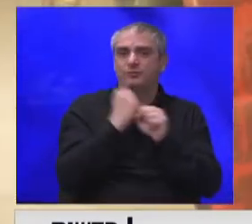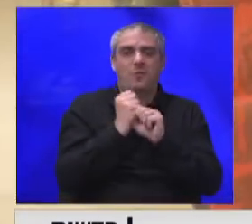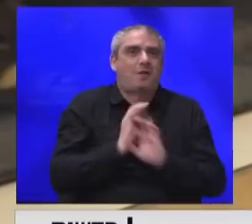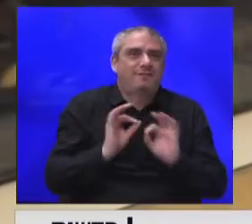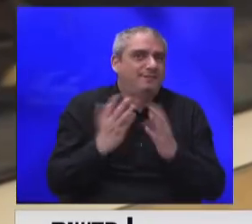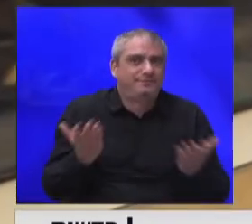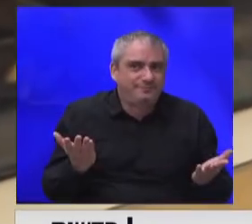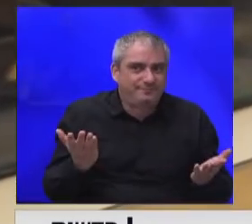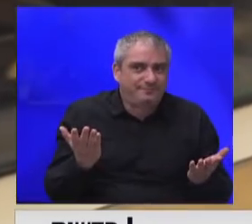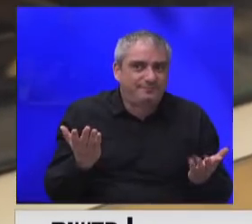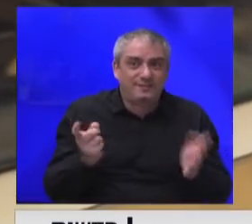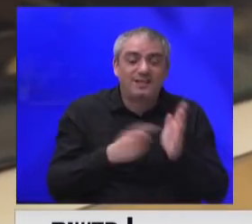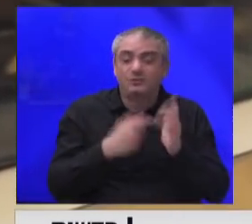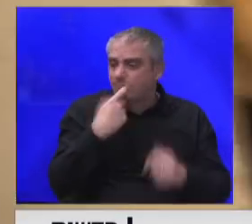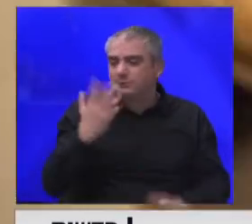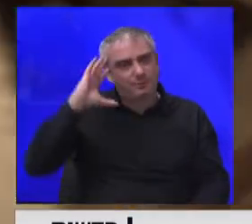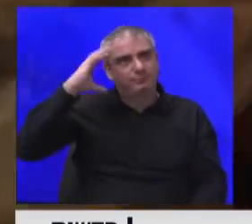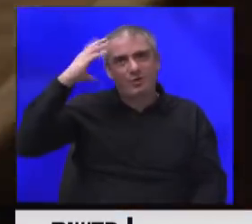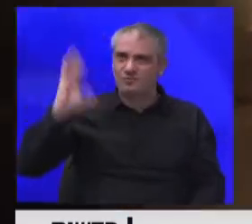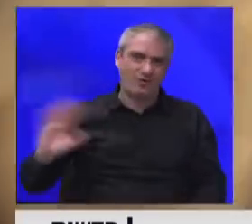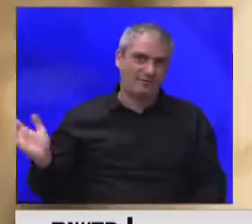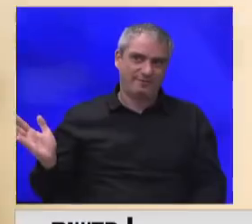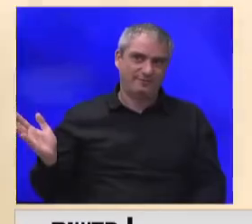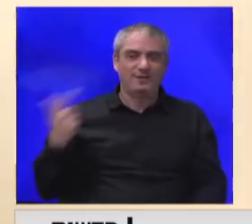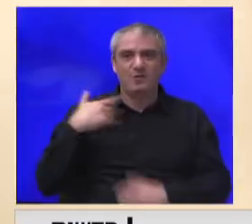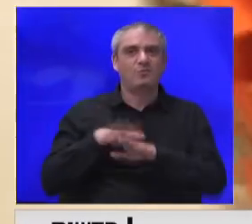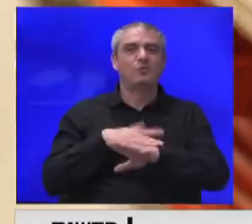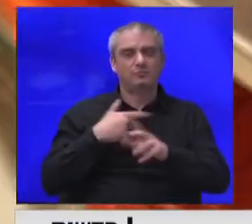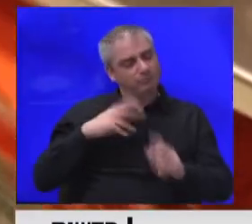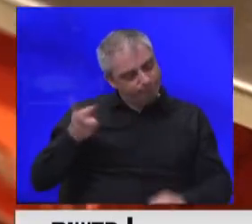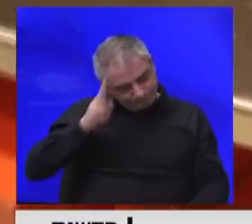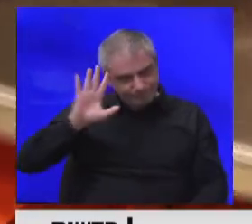עובדים עכשיו. הדרישה לפיצות היא מטורפת. הייתה תחושה והלכתי על זה.